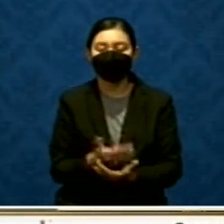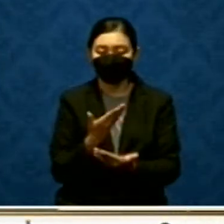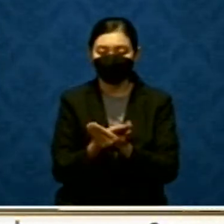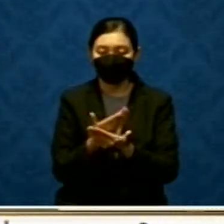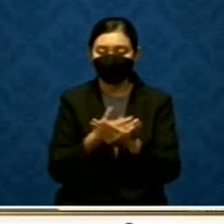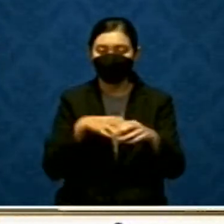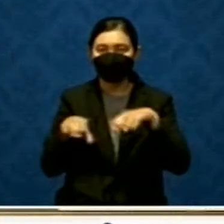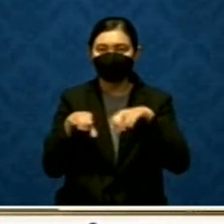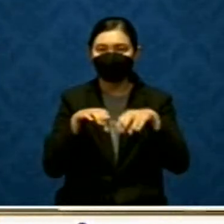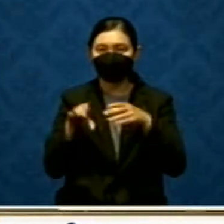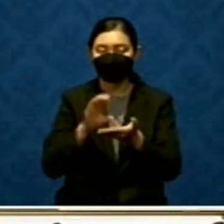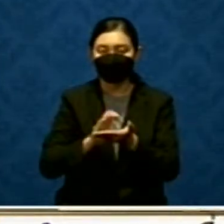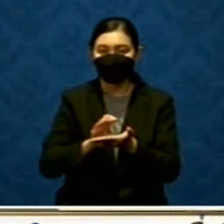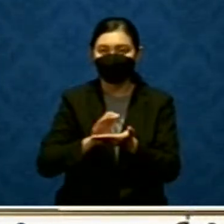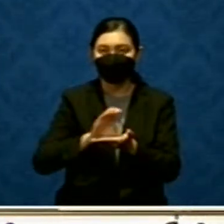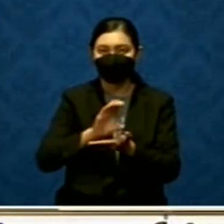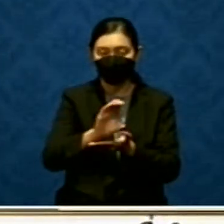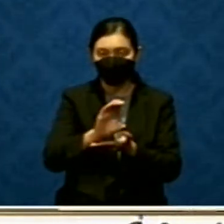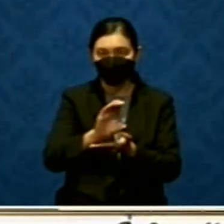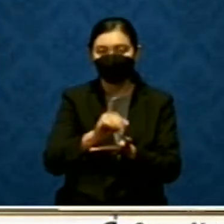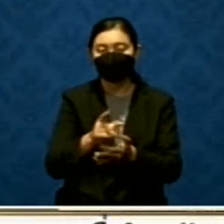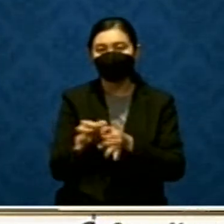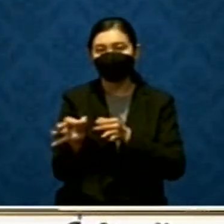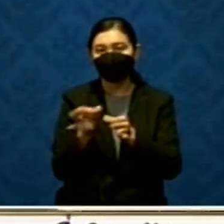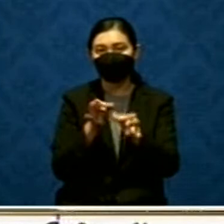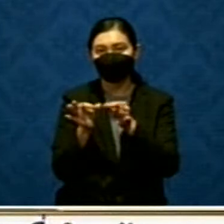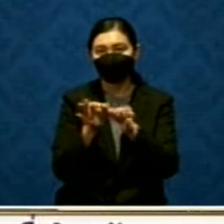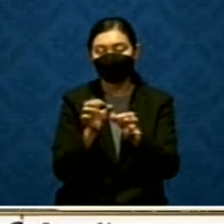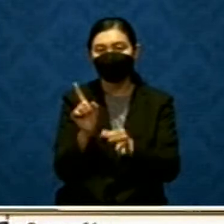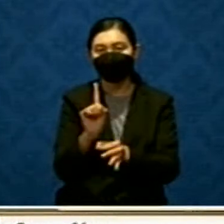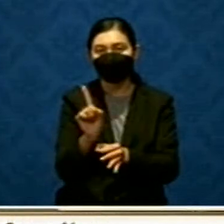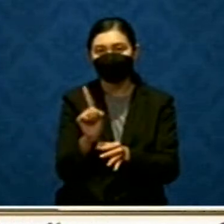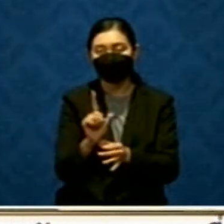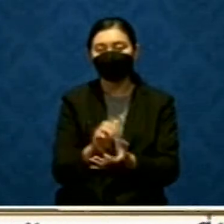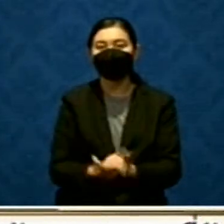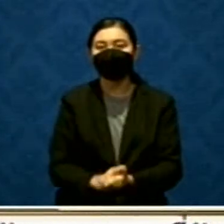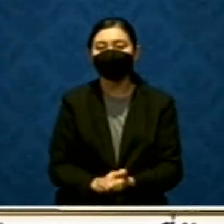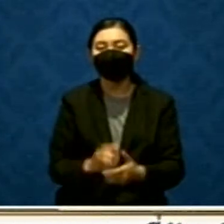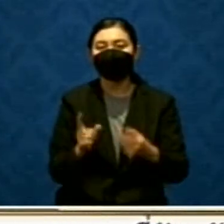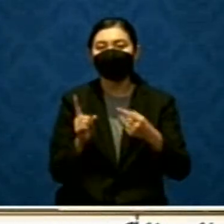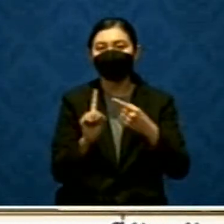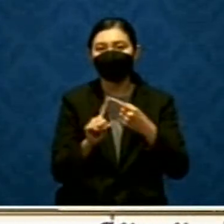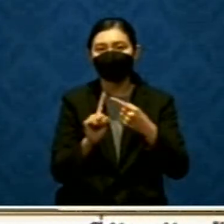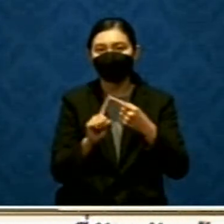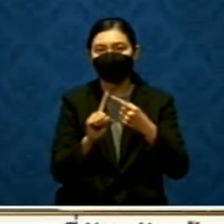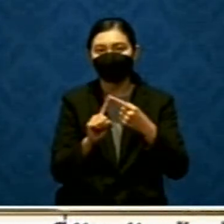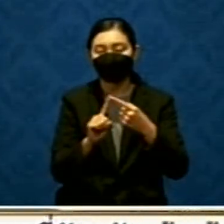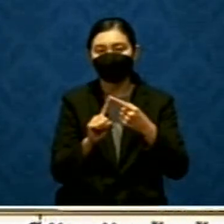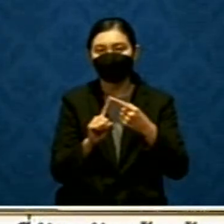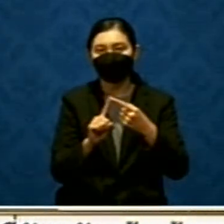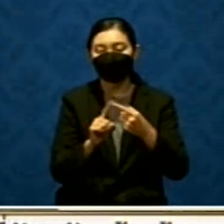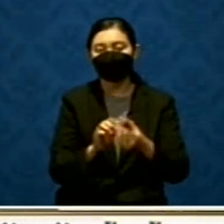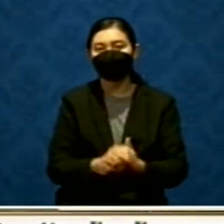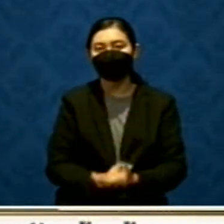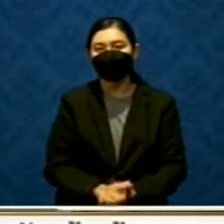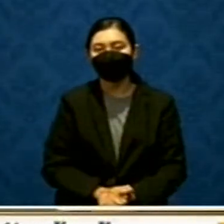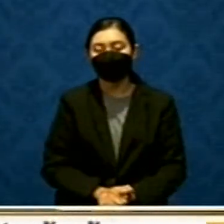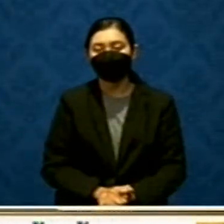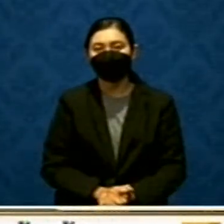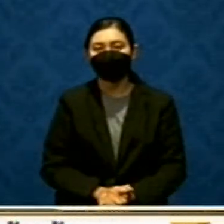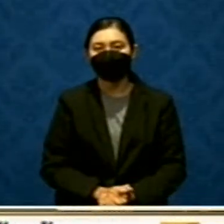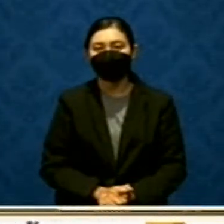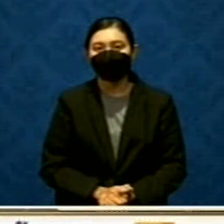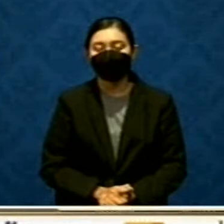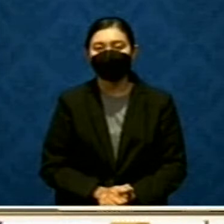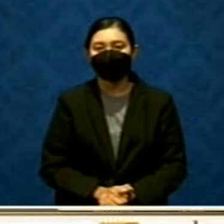ยผมขออนุญาตที่จะชี้แจงดังนี้ครับว่าเรื่องแรกเนี่ยก็คงจะต้องพิจารณานะครับในเรื่องการ